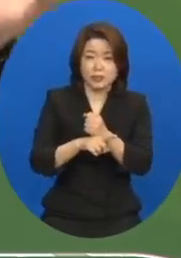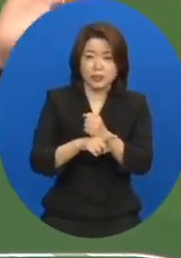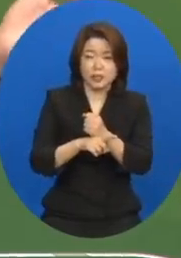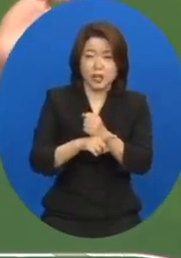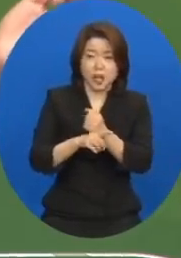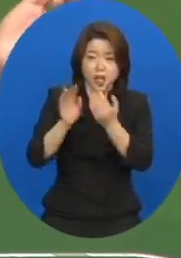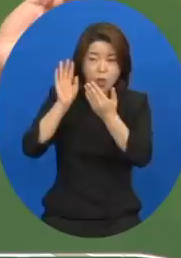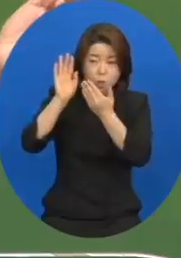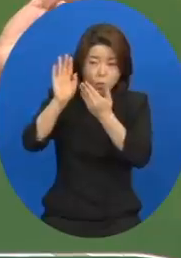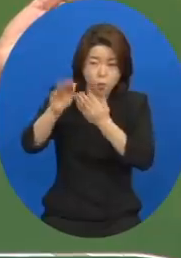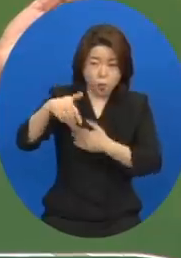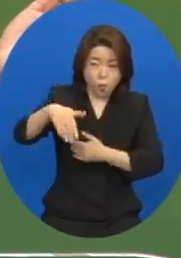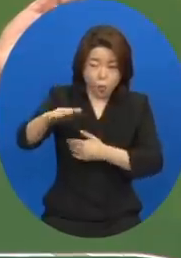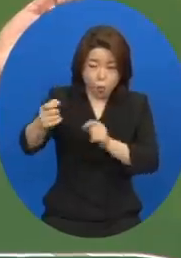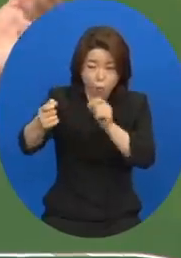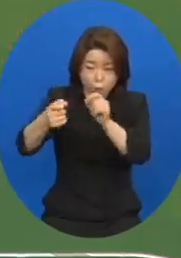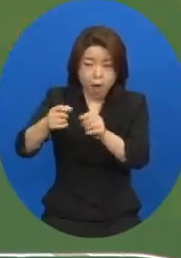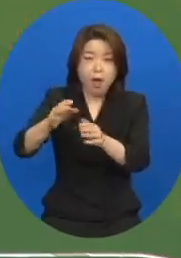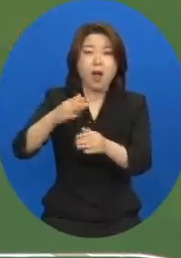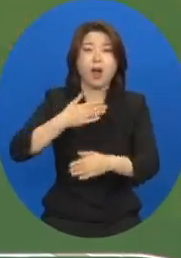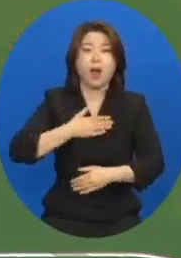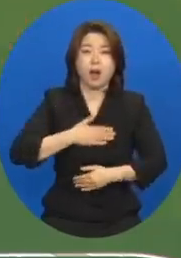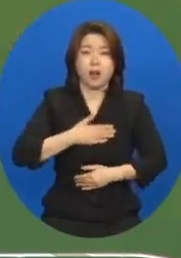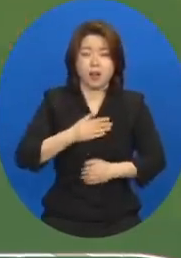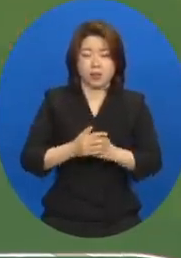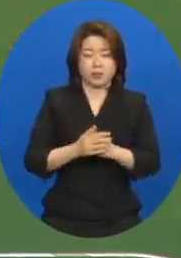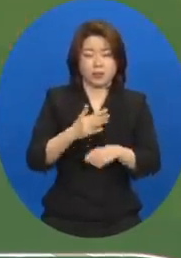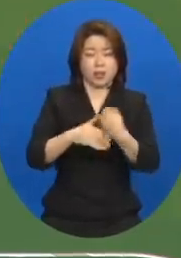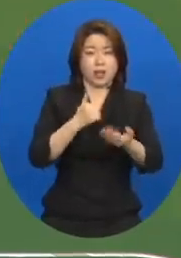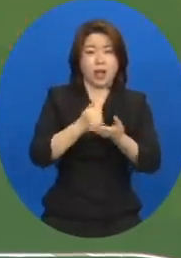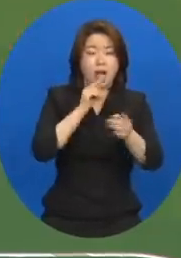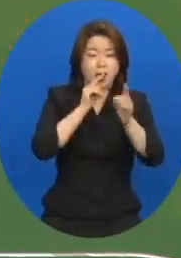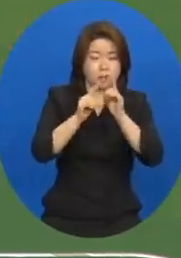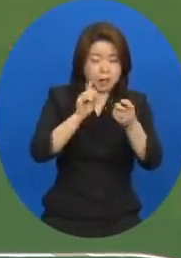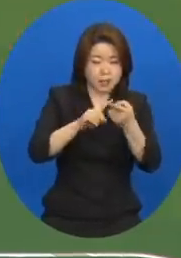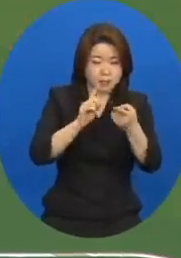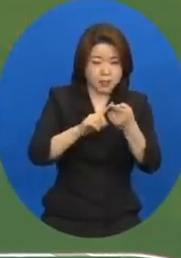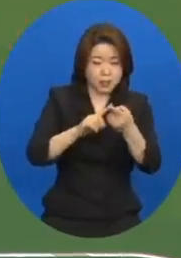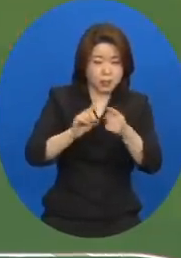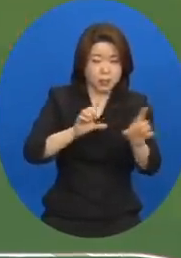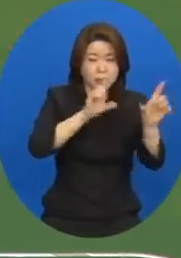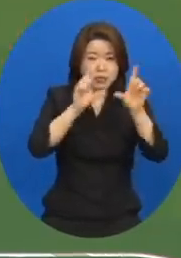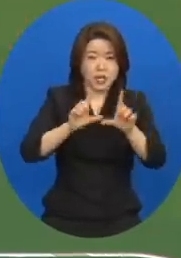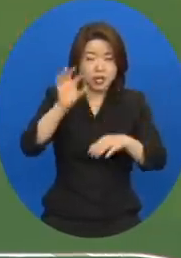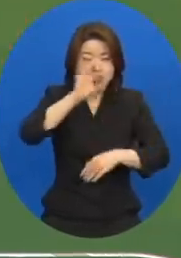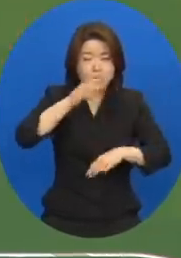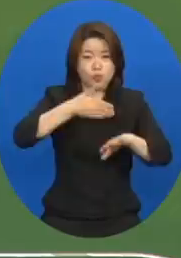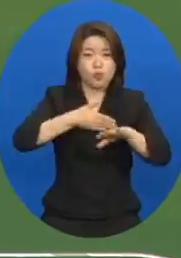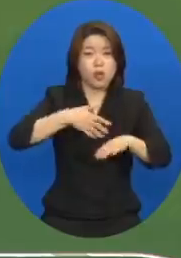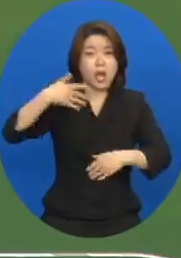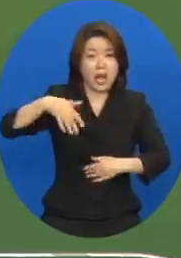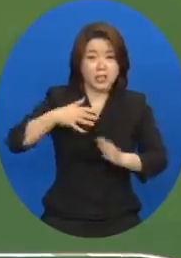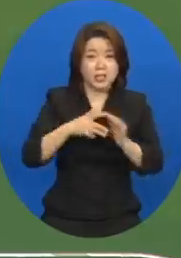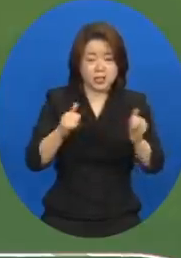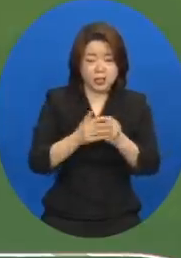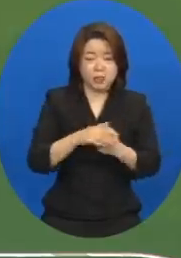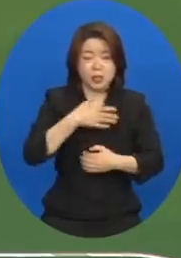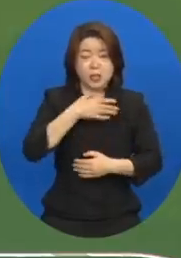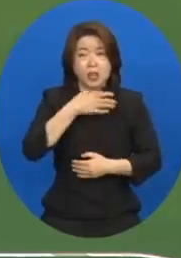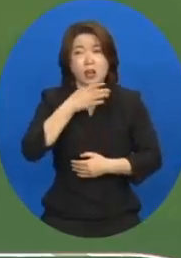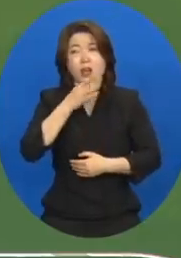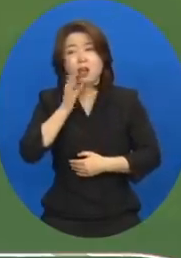그때 가서야 알게 돼요. 하나님 말씀대로 사는 훈련이 안 된 사람은 그 나이 드는 거